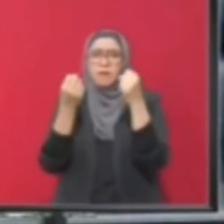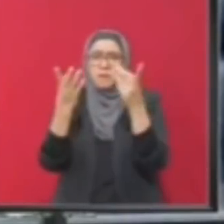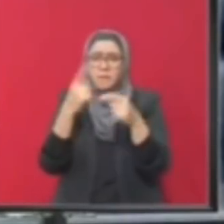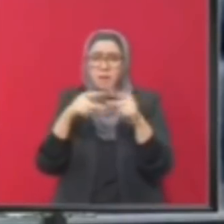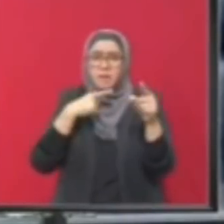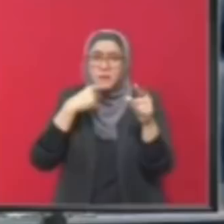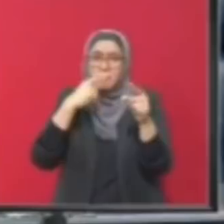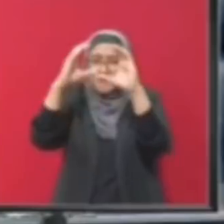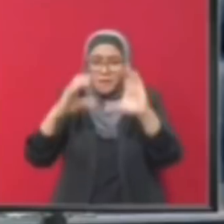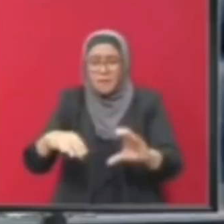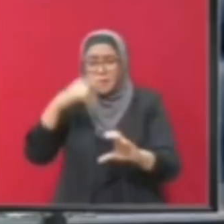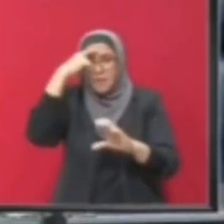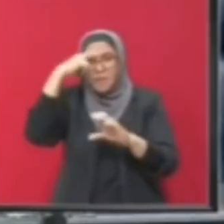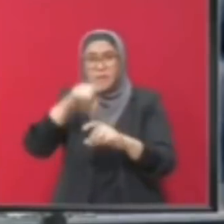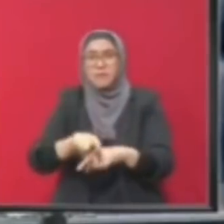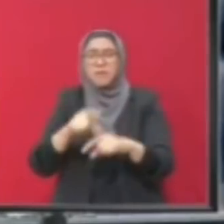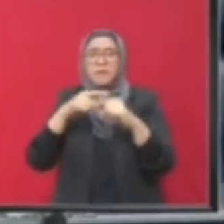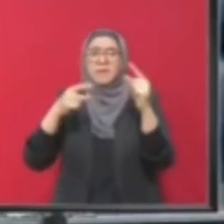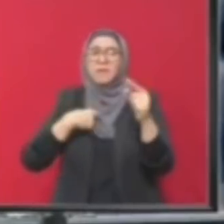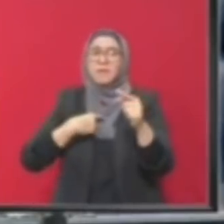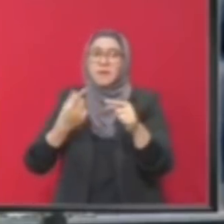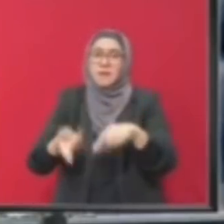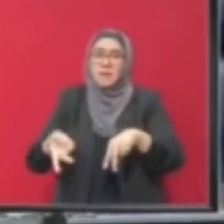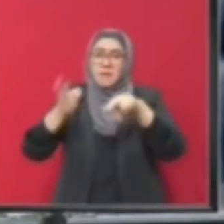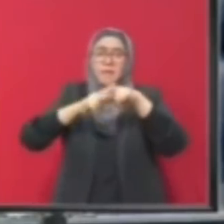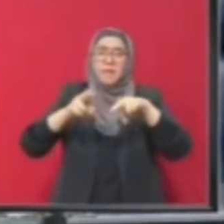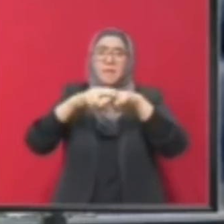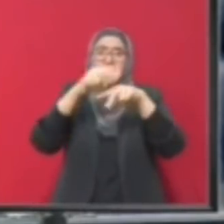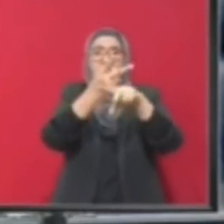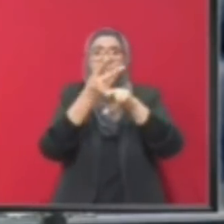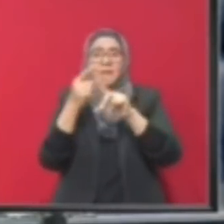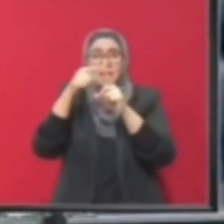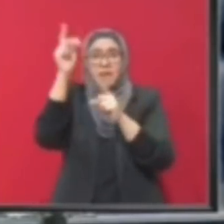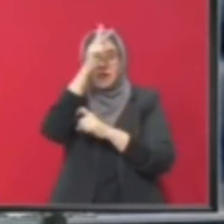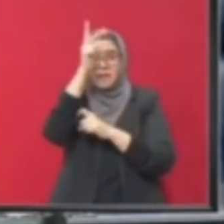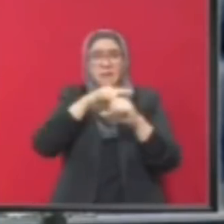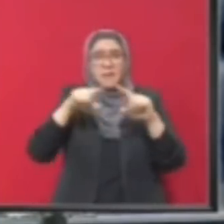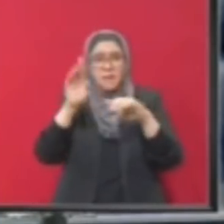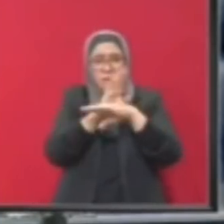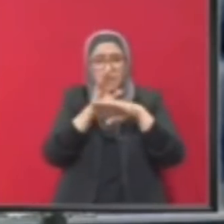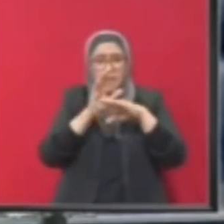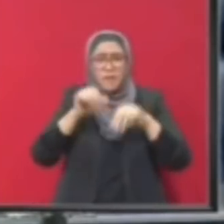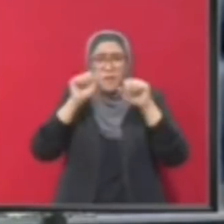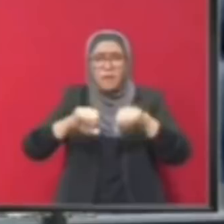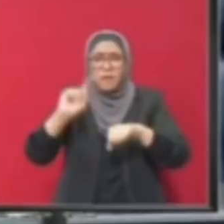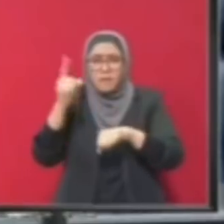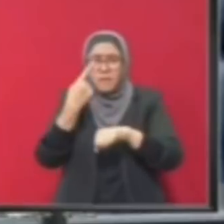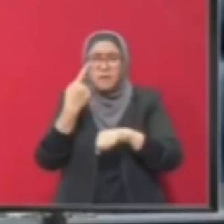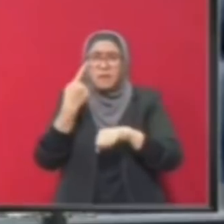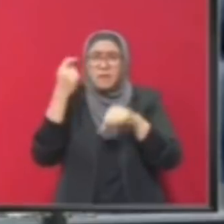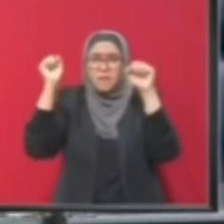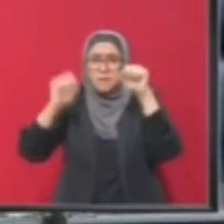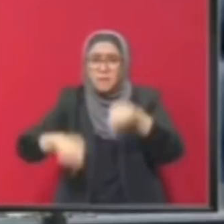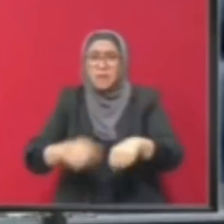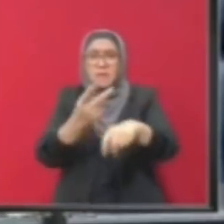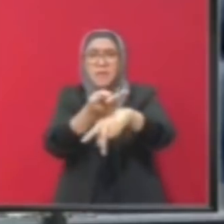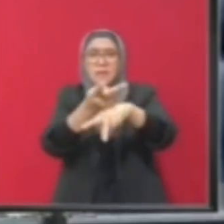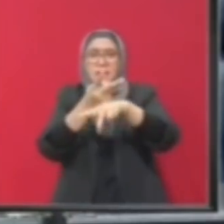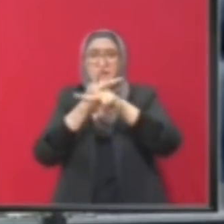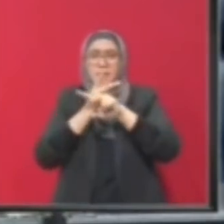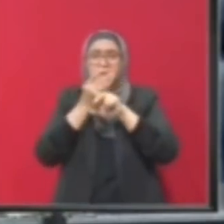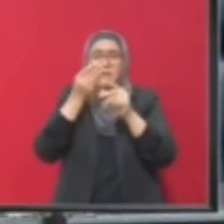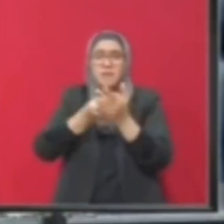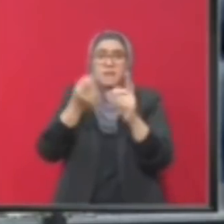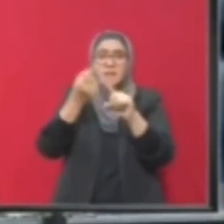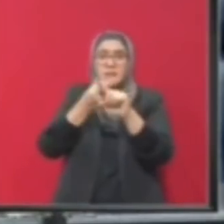kepada kerajaan dapat kita tingkatkan. Pengusaha-pengusaha hanya mampu untuk meminjam duit daripada bank ataupun kalau mereka